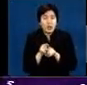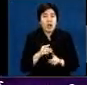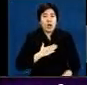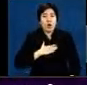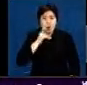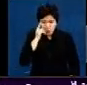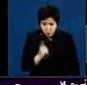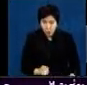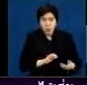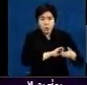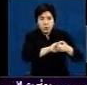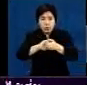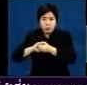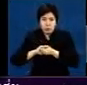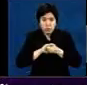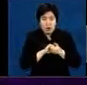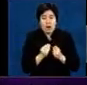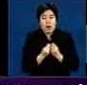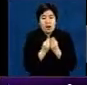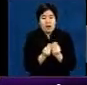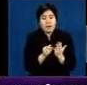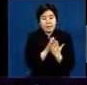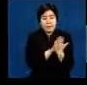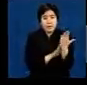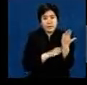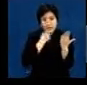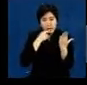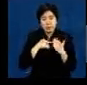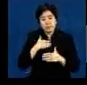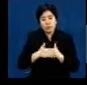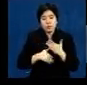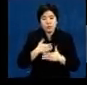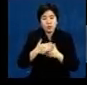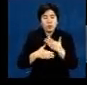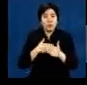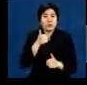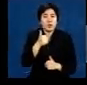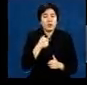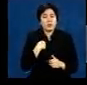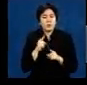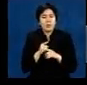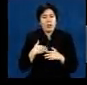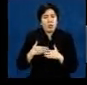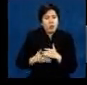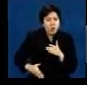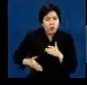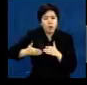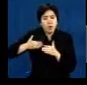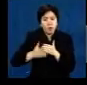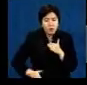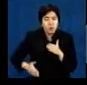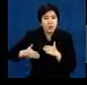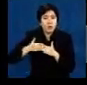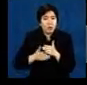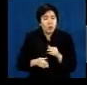มมือกันทำให้ประเทศของเรานั้นต้องเดินหน้าได้เราจะมาติดลมจนประเทศชาติจะต้